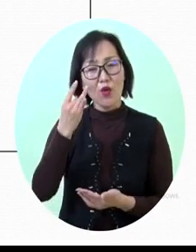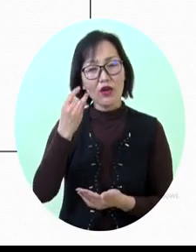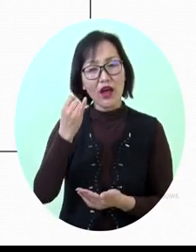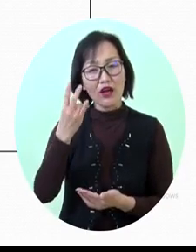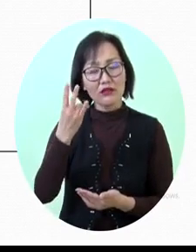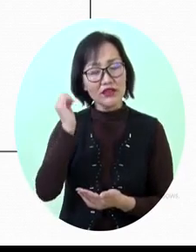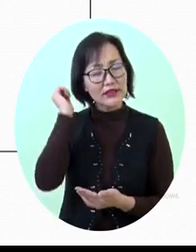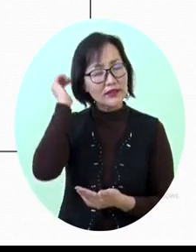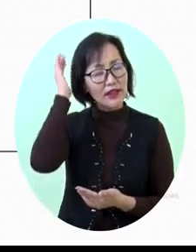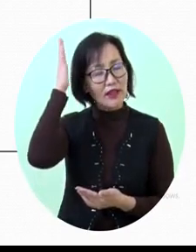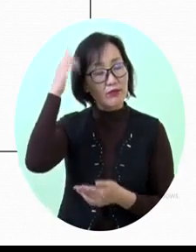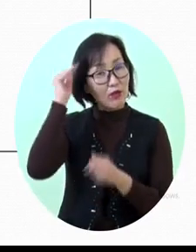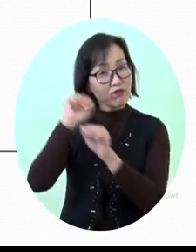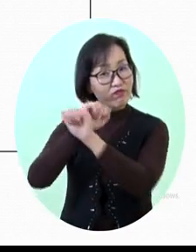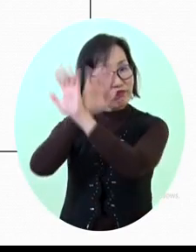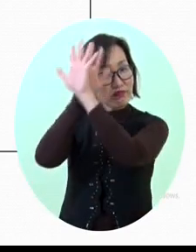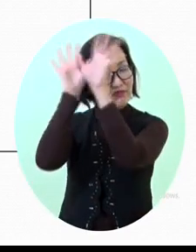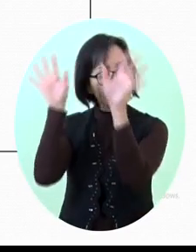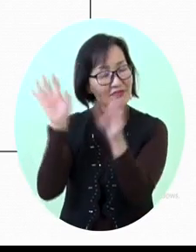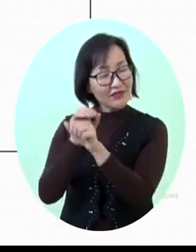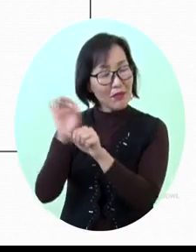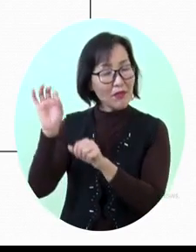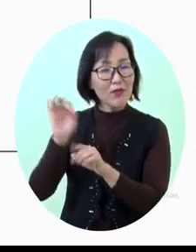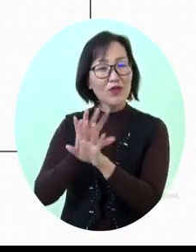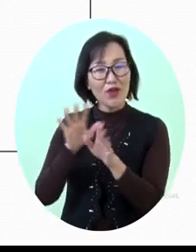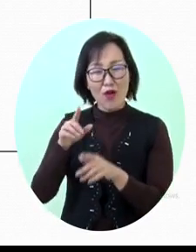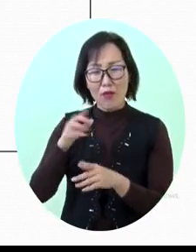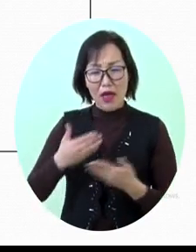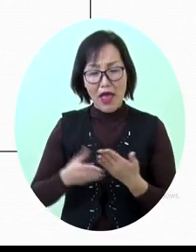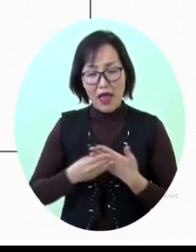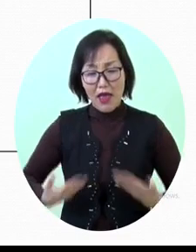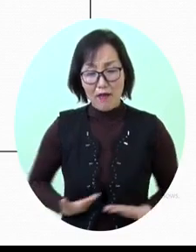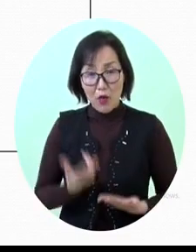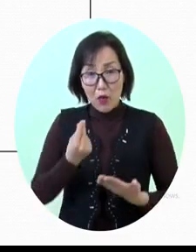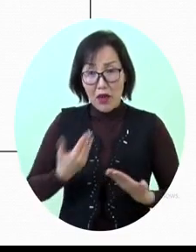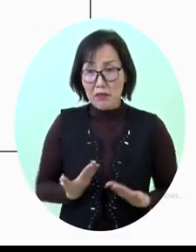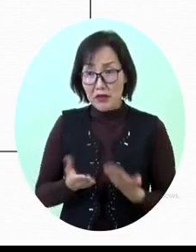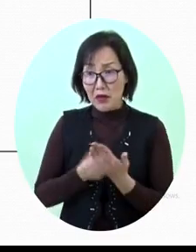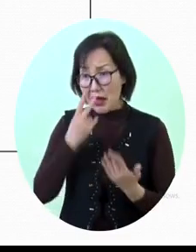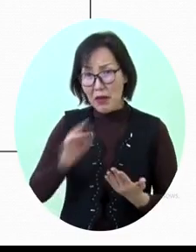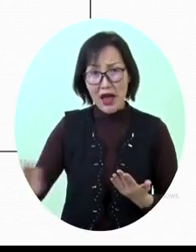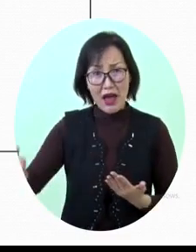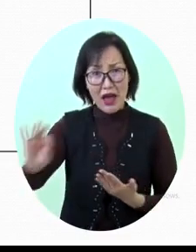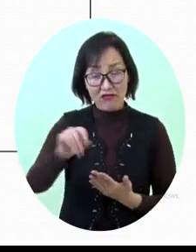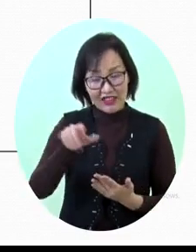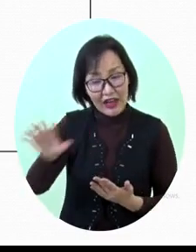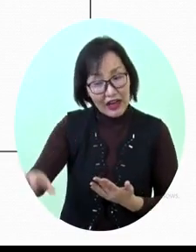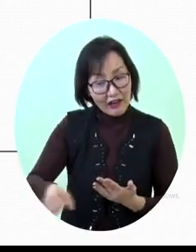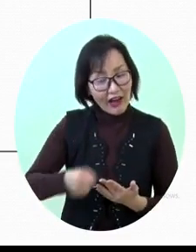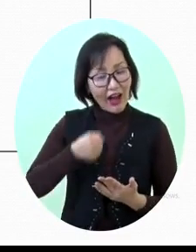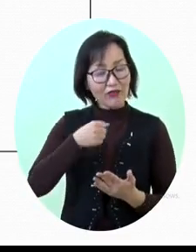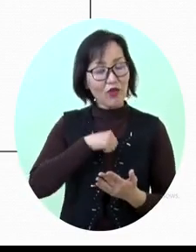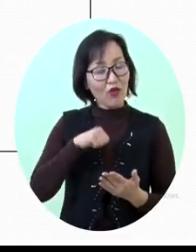За, тэгвэл уран сэтгэмж гэдэг маань бодит амьдрал дээр байдаггүй зүйлийг урнаар төсөөлөн бодсныг